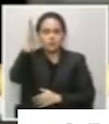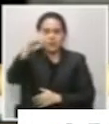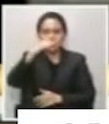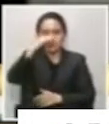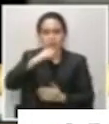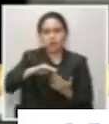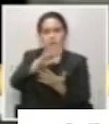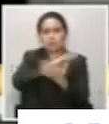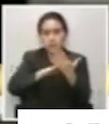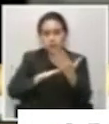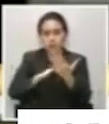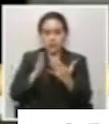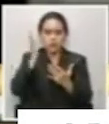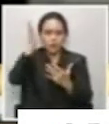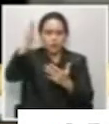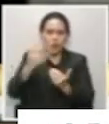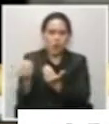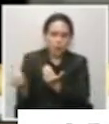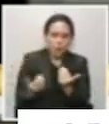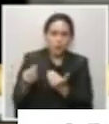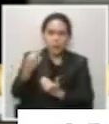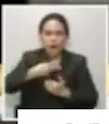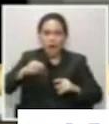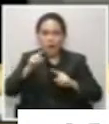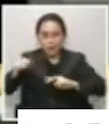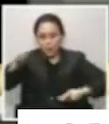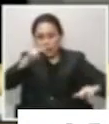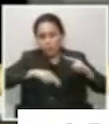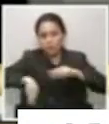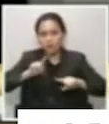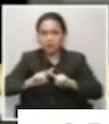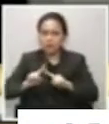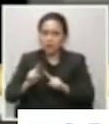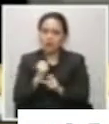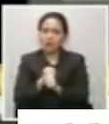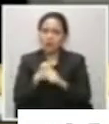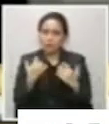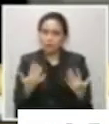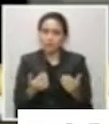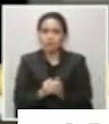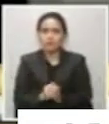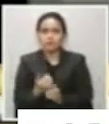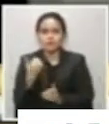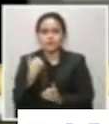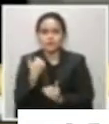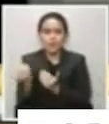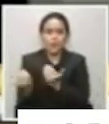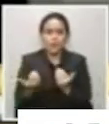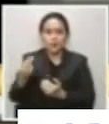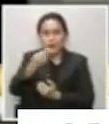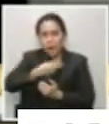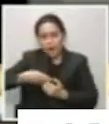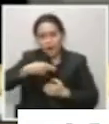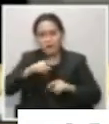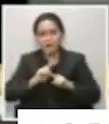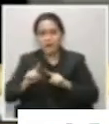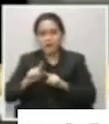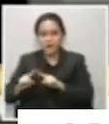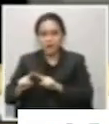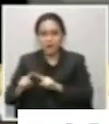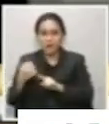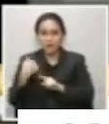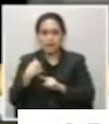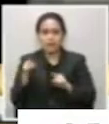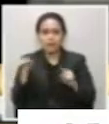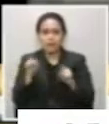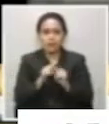ให้กับลูกหลานของเราอย่างไรให้ส่งให้กับลูกหลานของเราในสภาพ